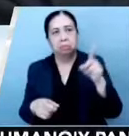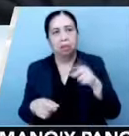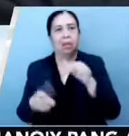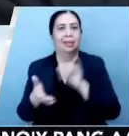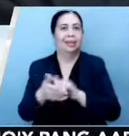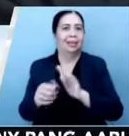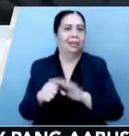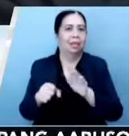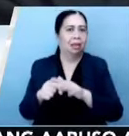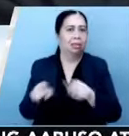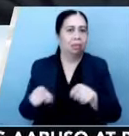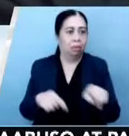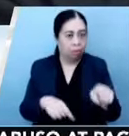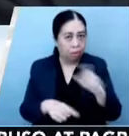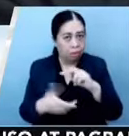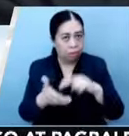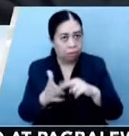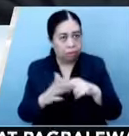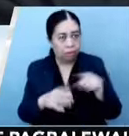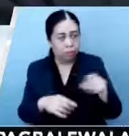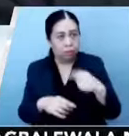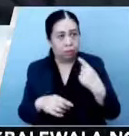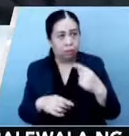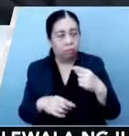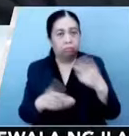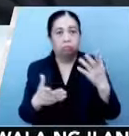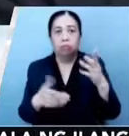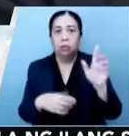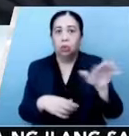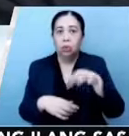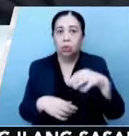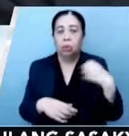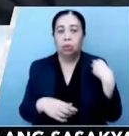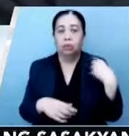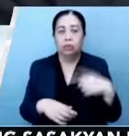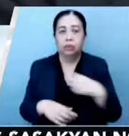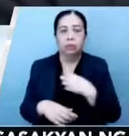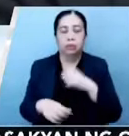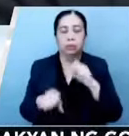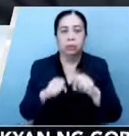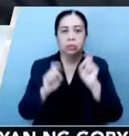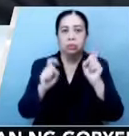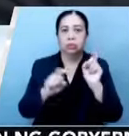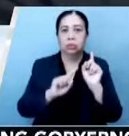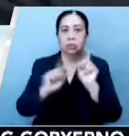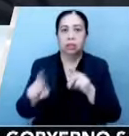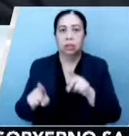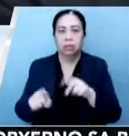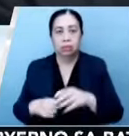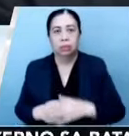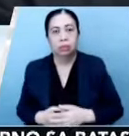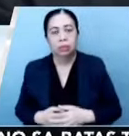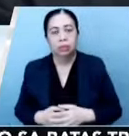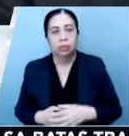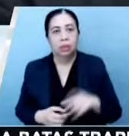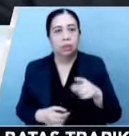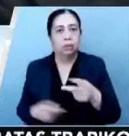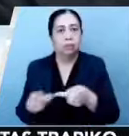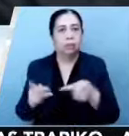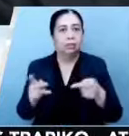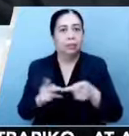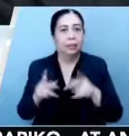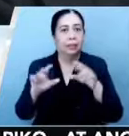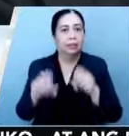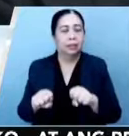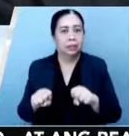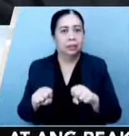our ordinary officers. Kaya nga po nag-respond po kami kaagad kasi yung place of apprehension is very